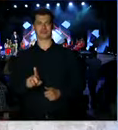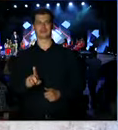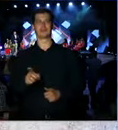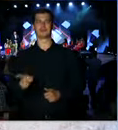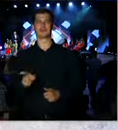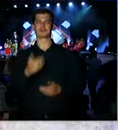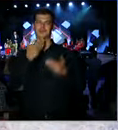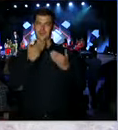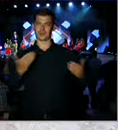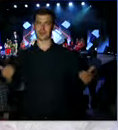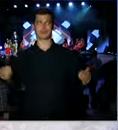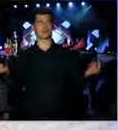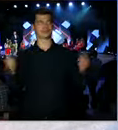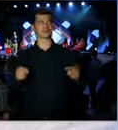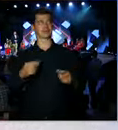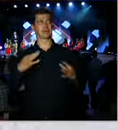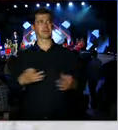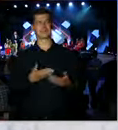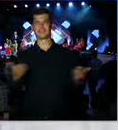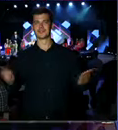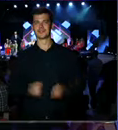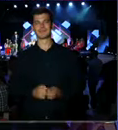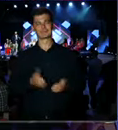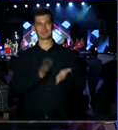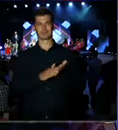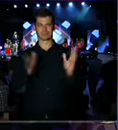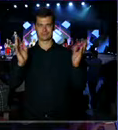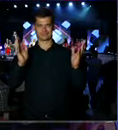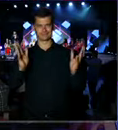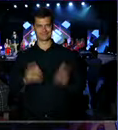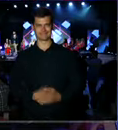Dziękujemy Państwu za to, że byli Państwo z nami.